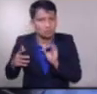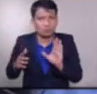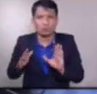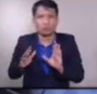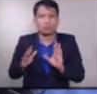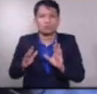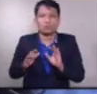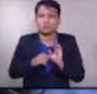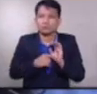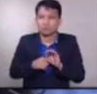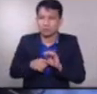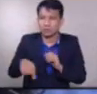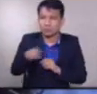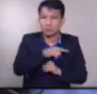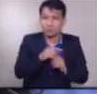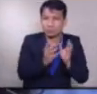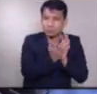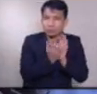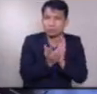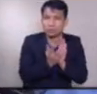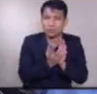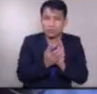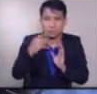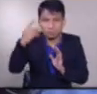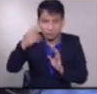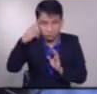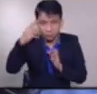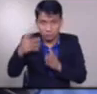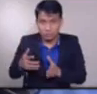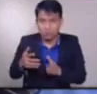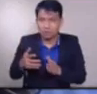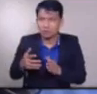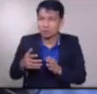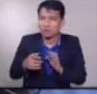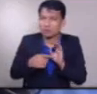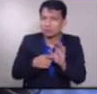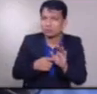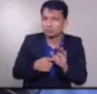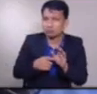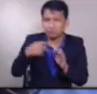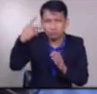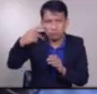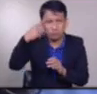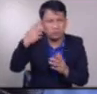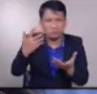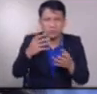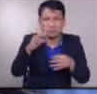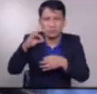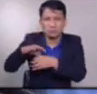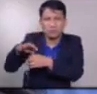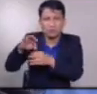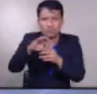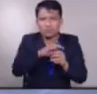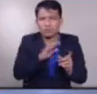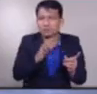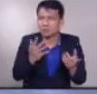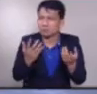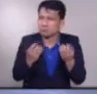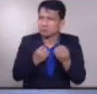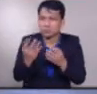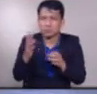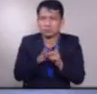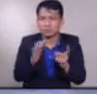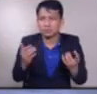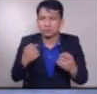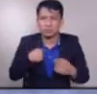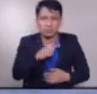believe that out of the community, there's a political category or sabi natin mga voting population. So, yun po ang